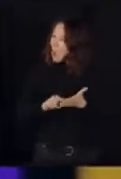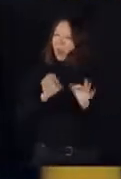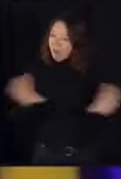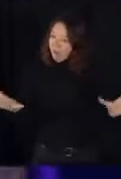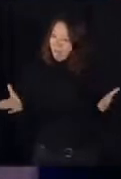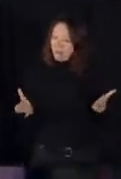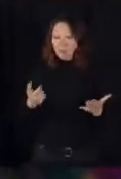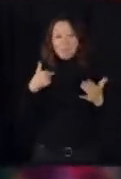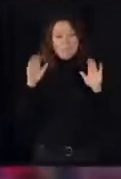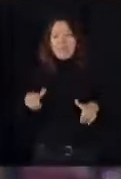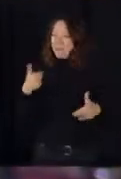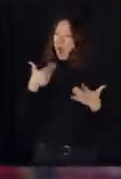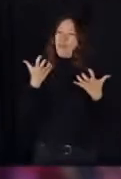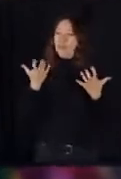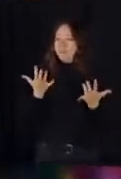que nous l'aurions souhaité,